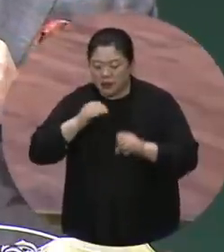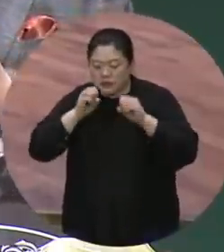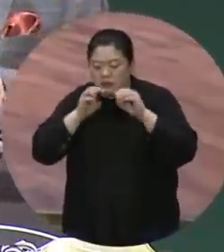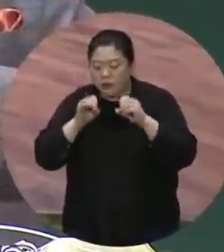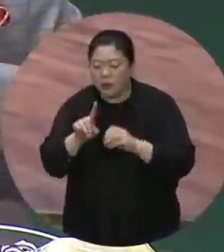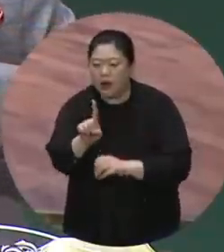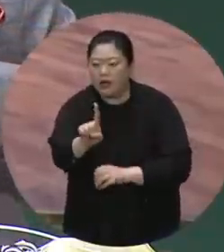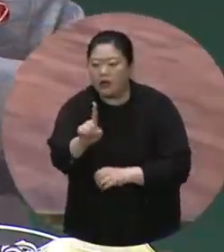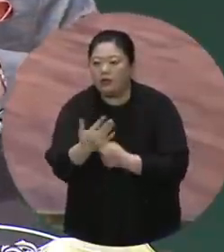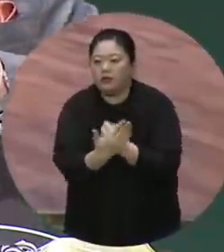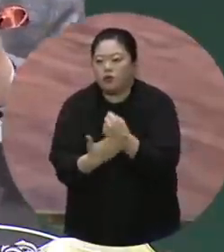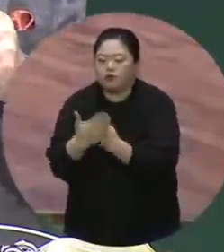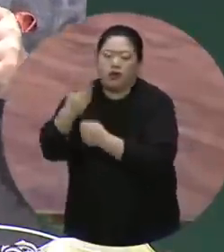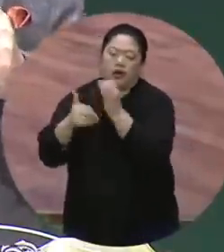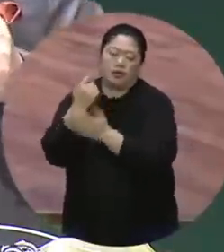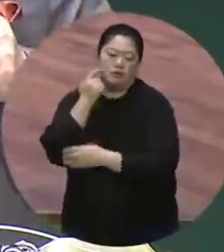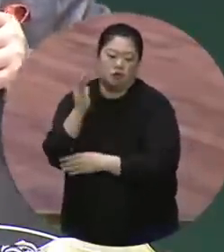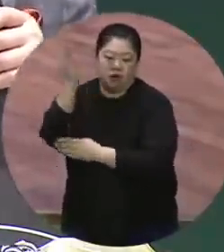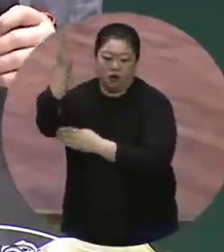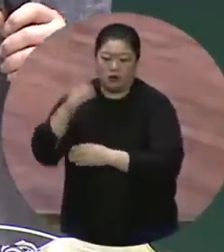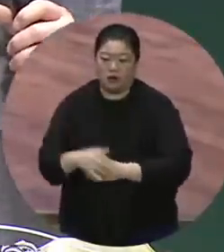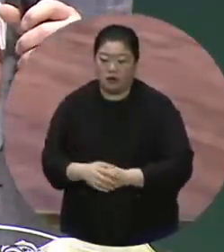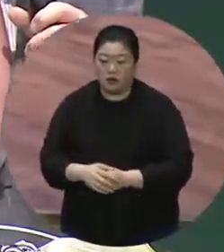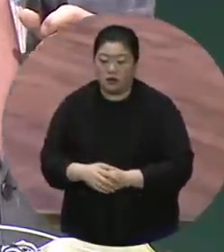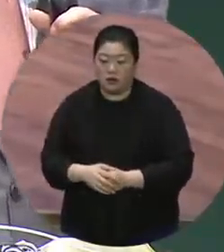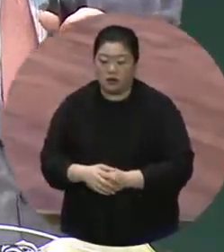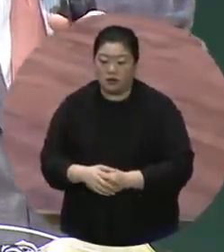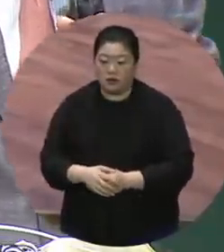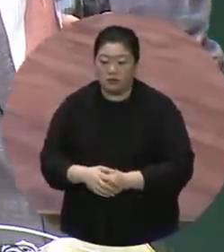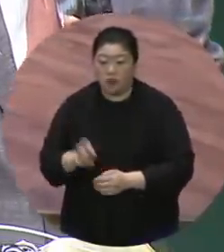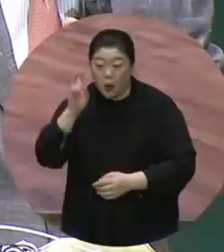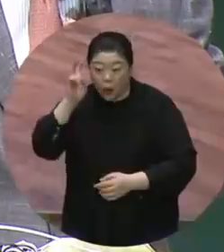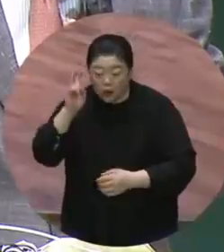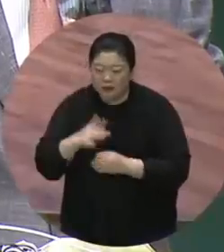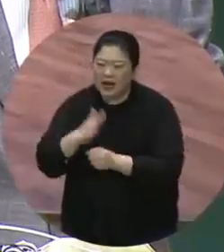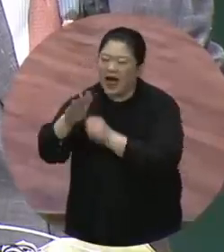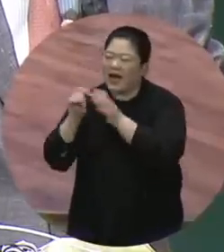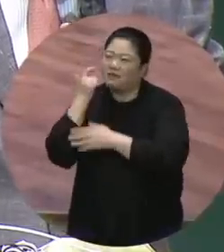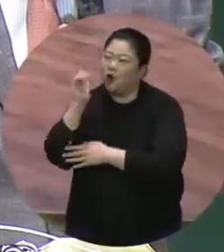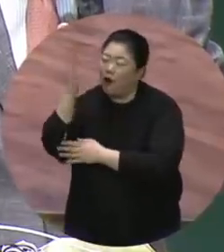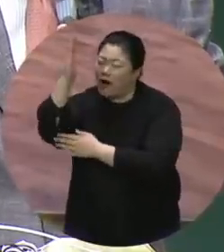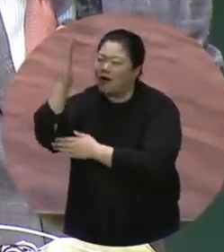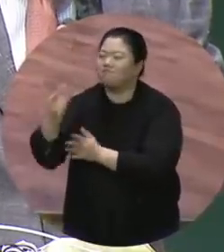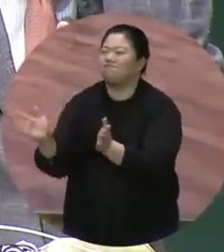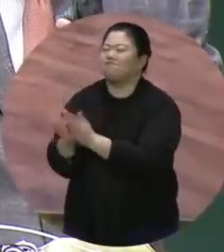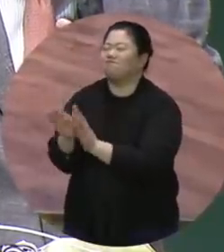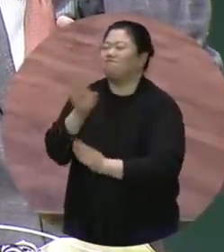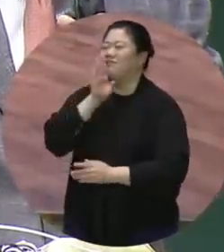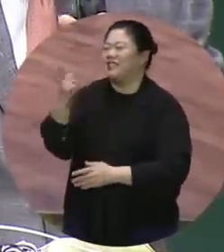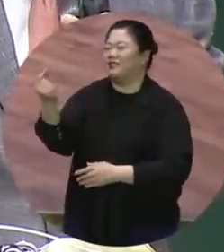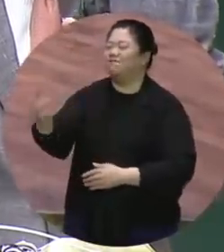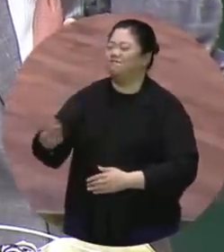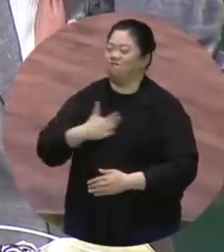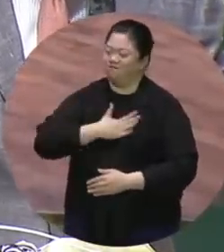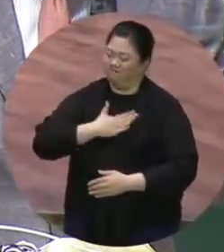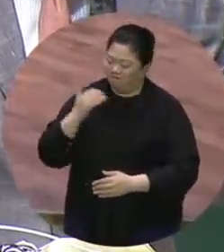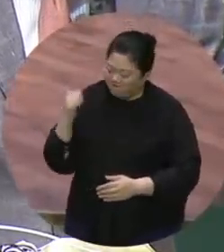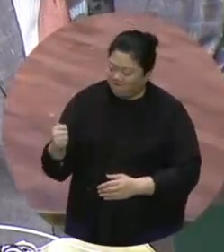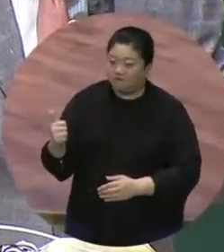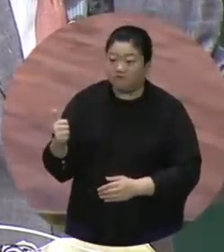아멘. 그래 돼야 돼요. 내가 대단 내가 그건 안 돼요. 하나님 아주 그래서 가능하면 한 번씩 망가지도